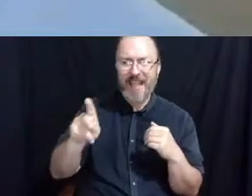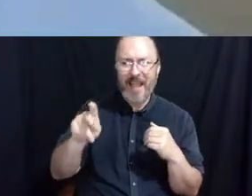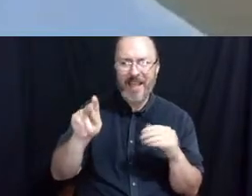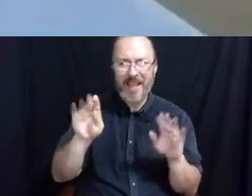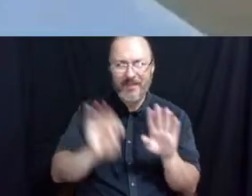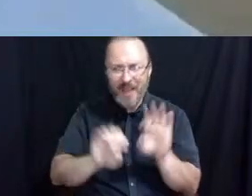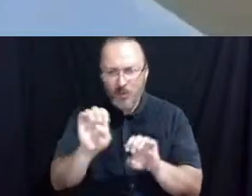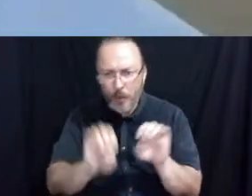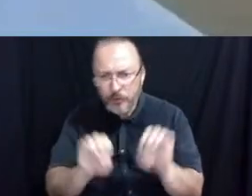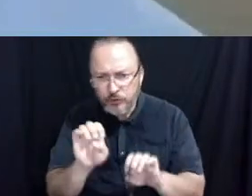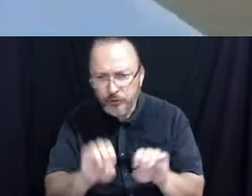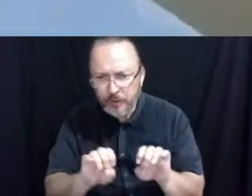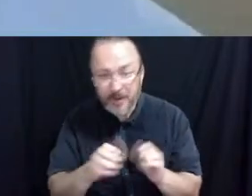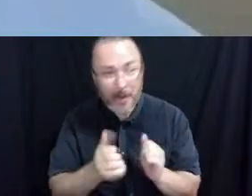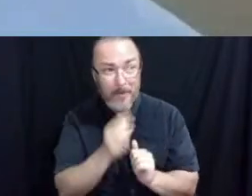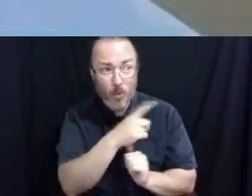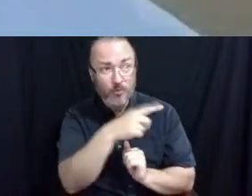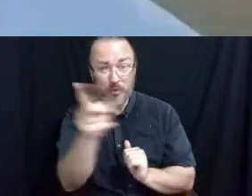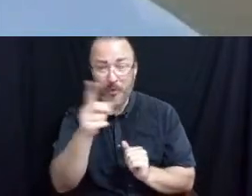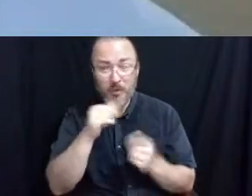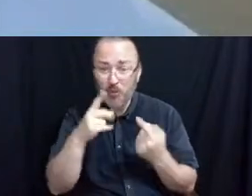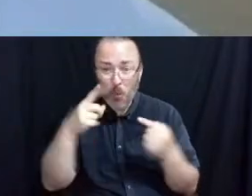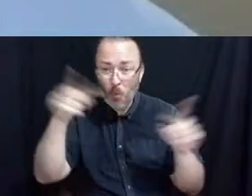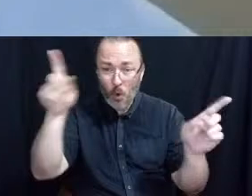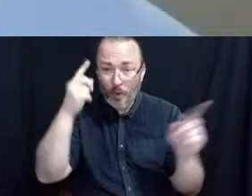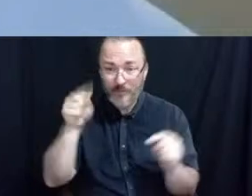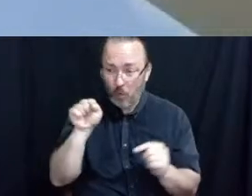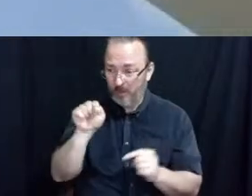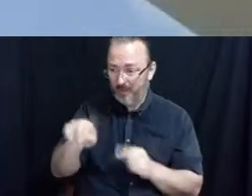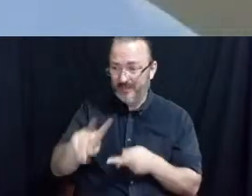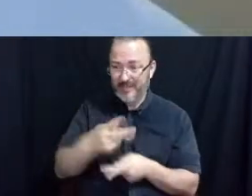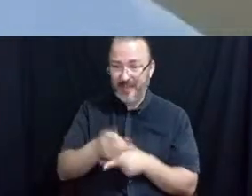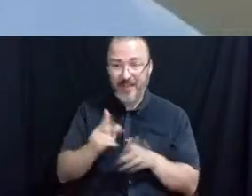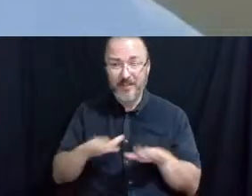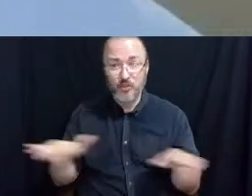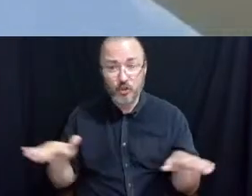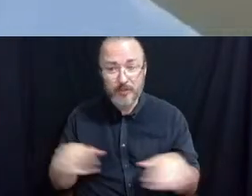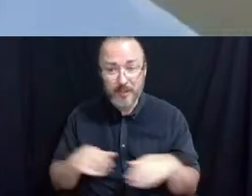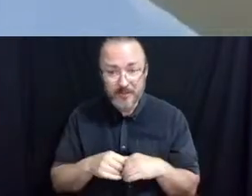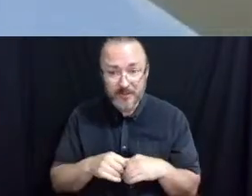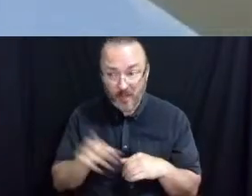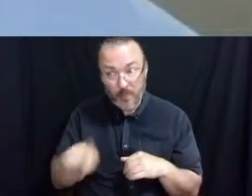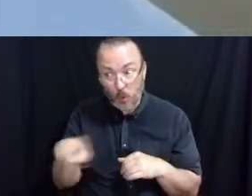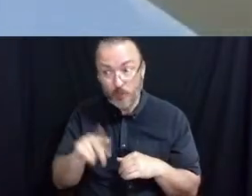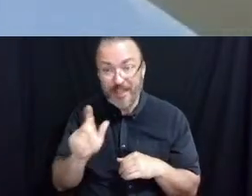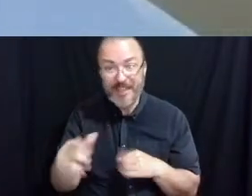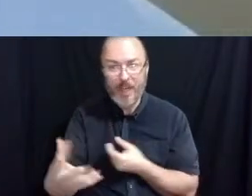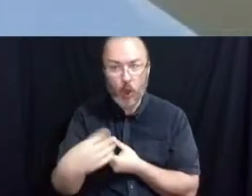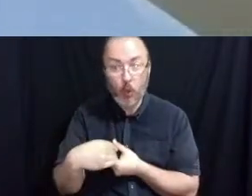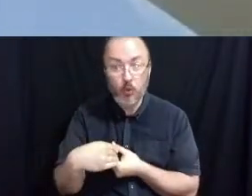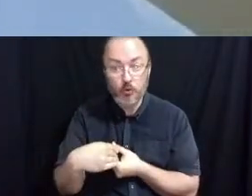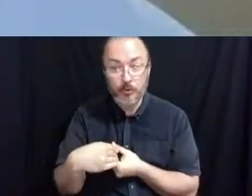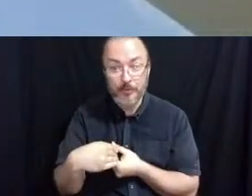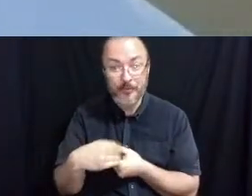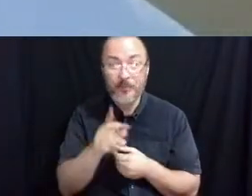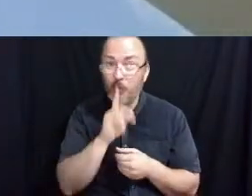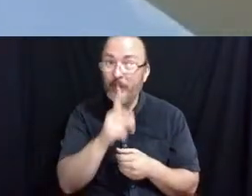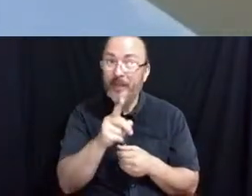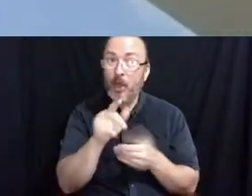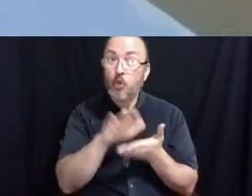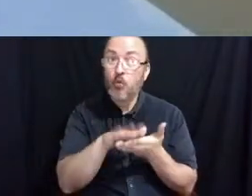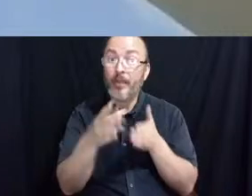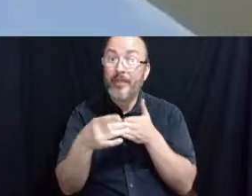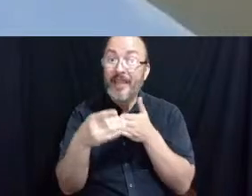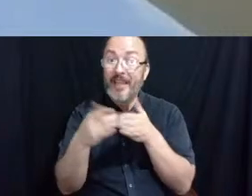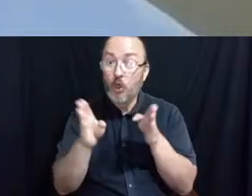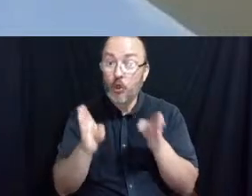les examens. Mais souvent, ça ne fonctionne pas bien pour les types d'enfants dont nous parlons, les enfants qui ont besoin d'inclusion. Et donc, les chefs